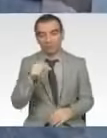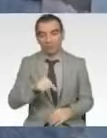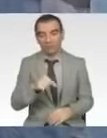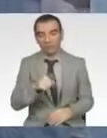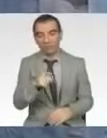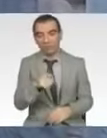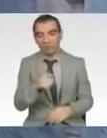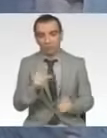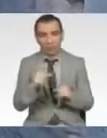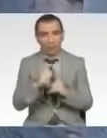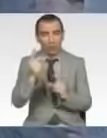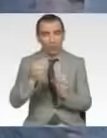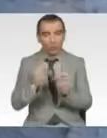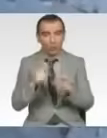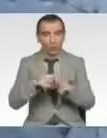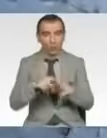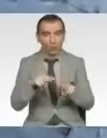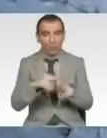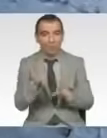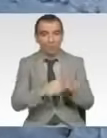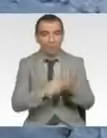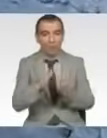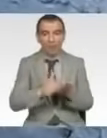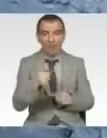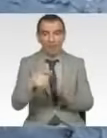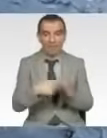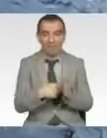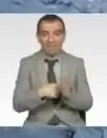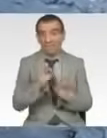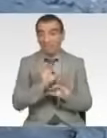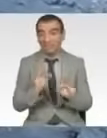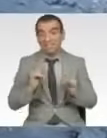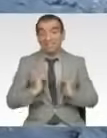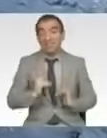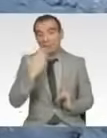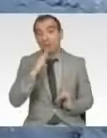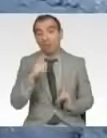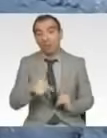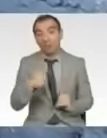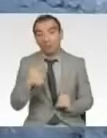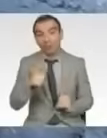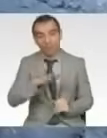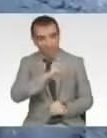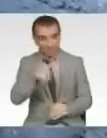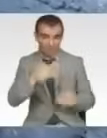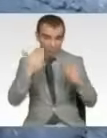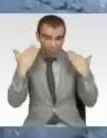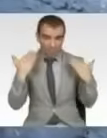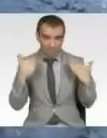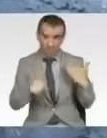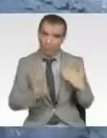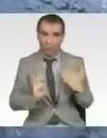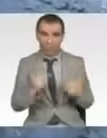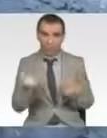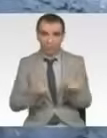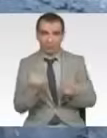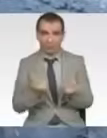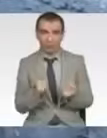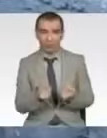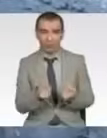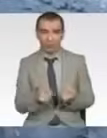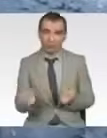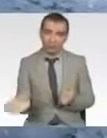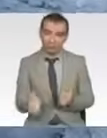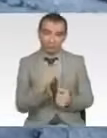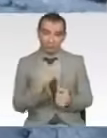dövmeye gideceğiz. Dübek dövmeye mi gideceğiz? Hiç evet, dinlenmek gidiyoruz. Yok mu bu köyde gelinlere? Yok Ayşe'cim. Bütün gelinler böyle evet. Çalışıyor mu? Evet gelinlerimiz hep bu şekilde.